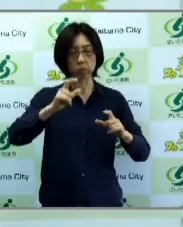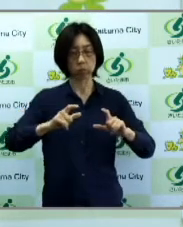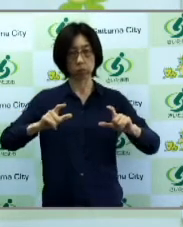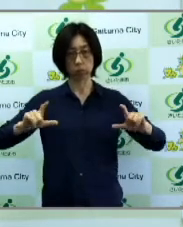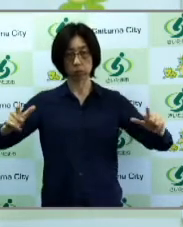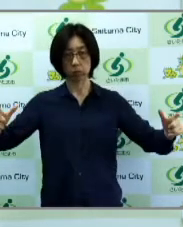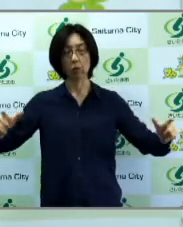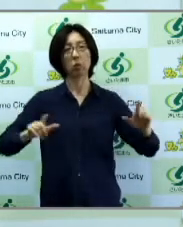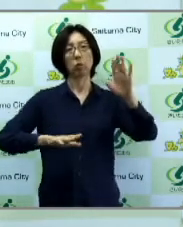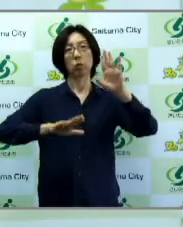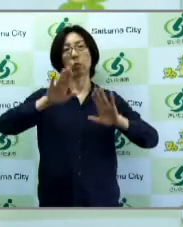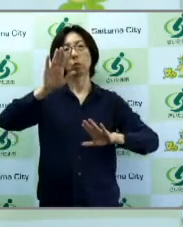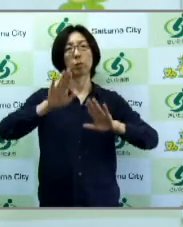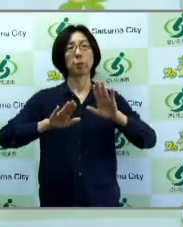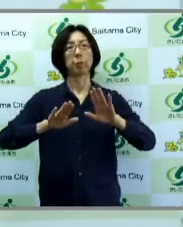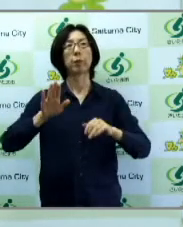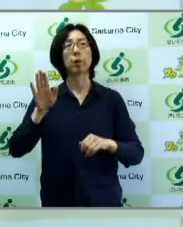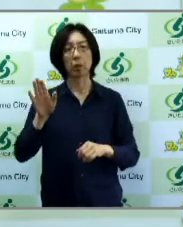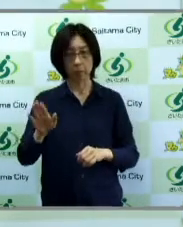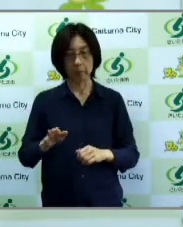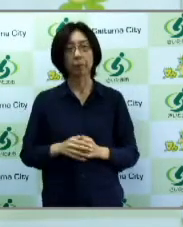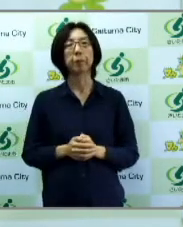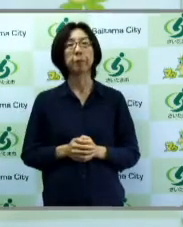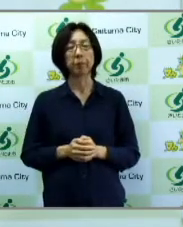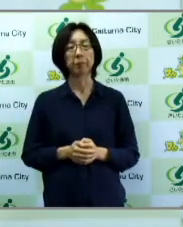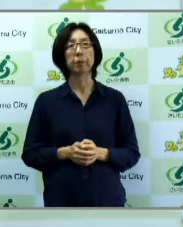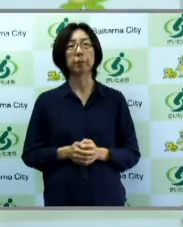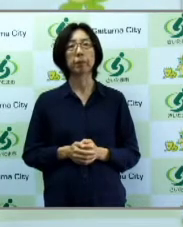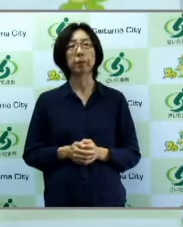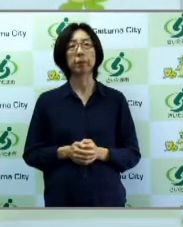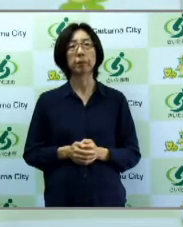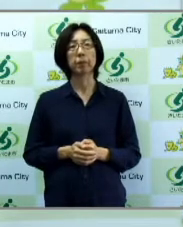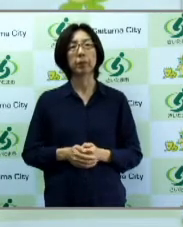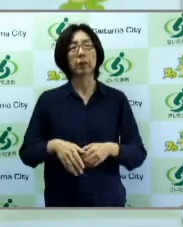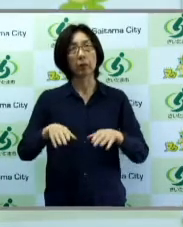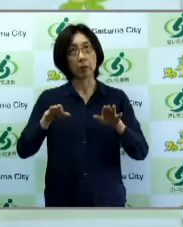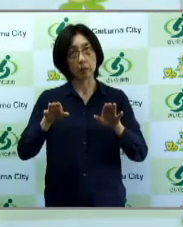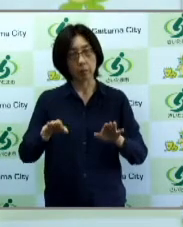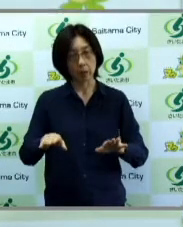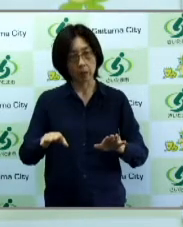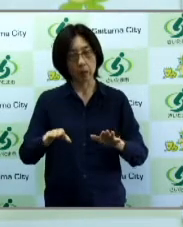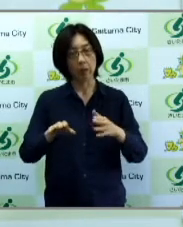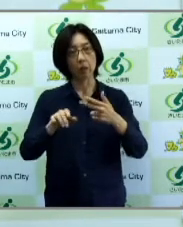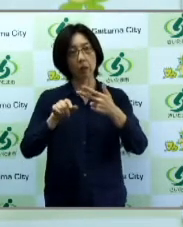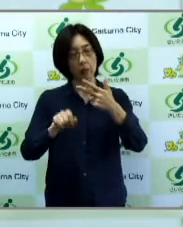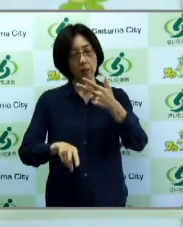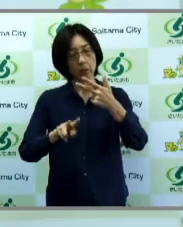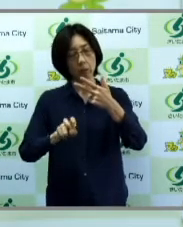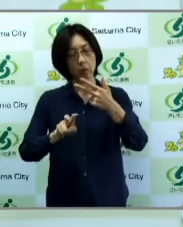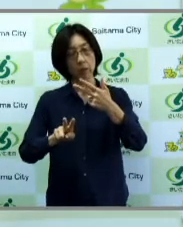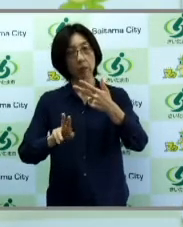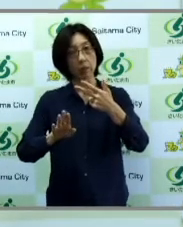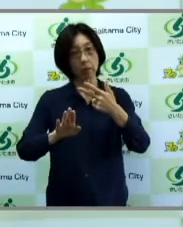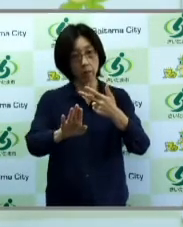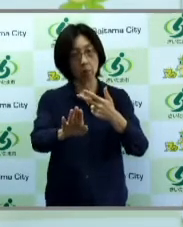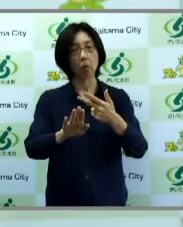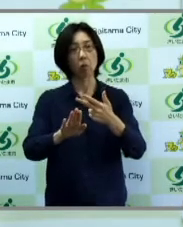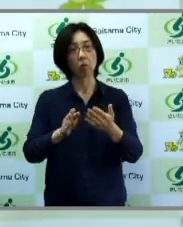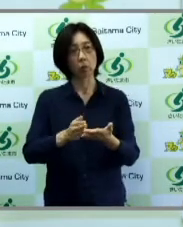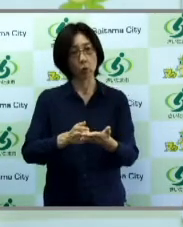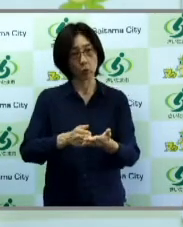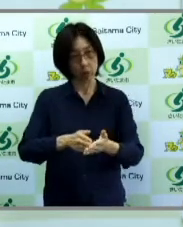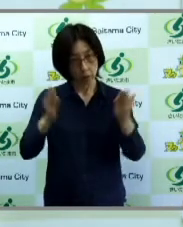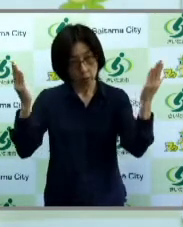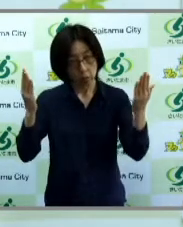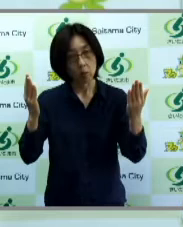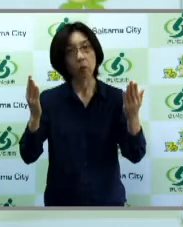ます。そうした中でやはりこの時期あるいはやり方ということについては、